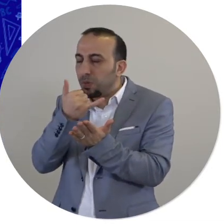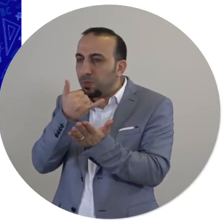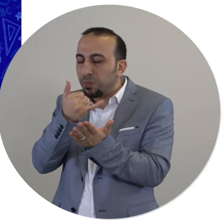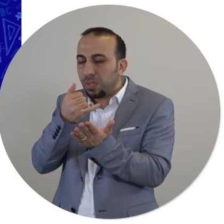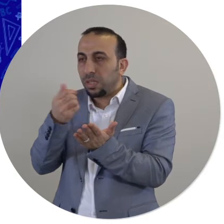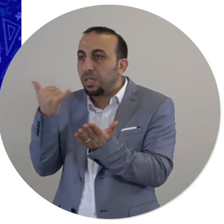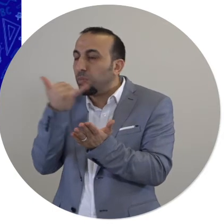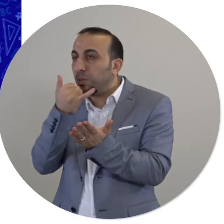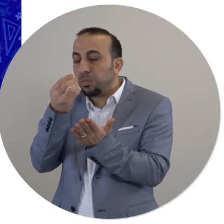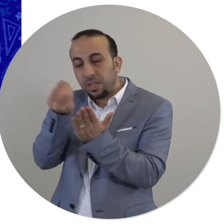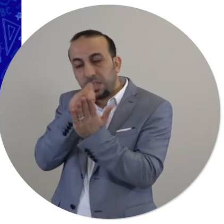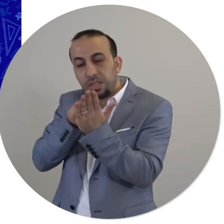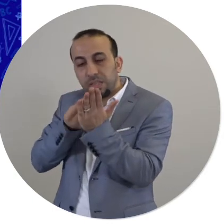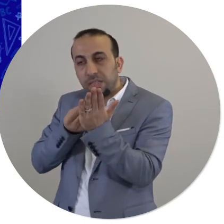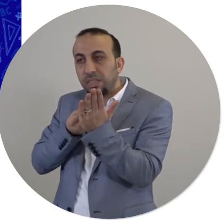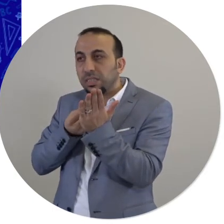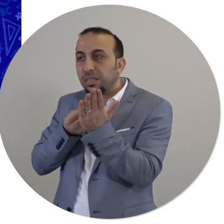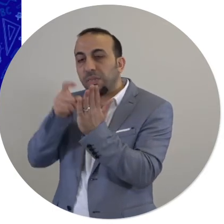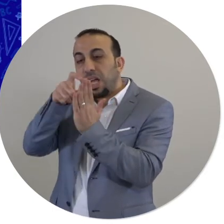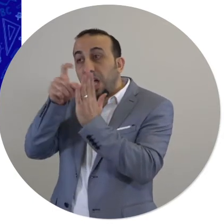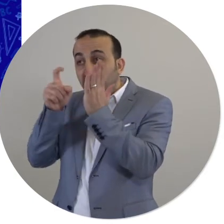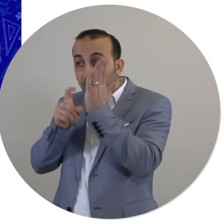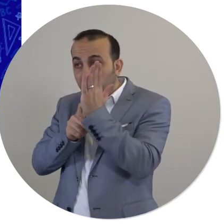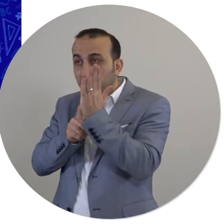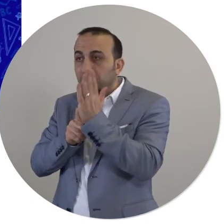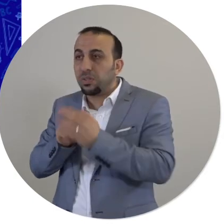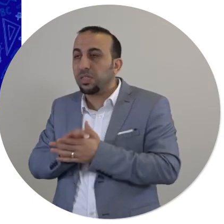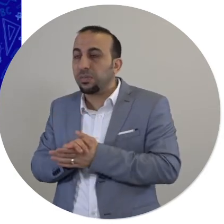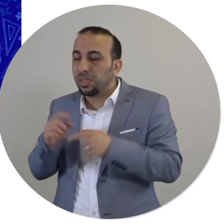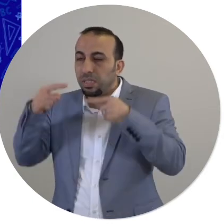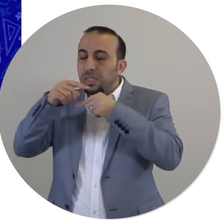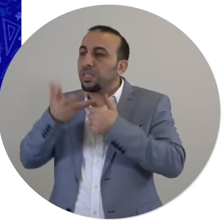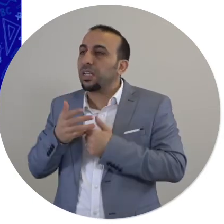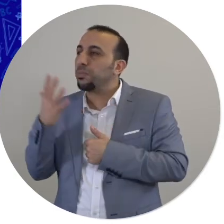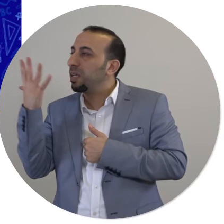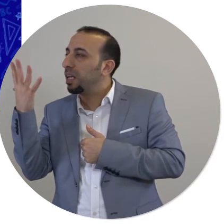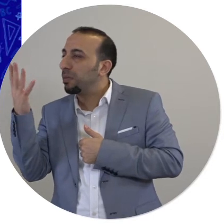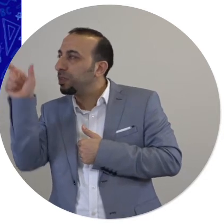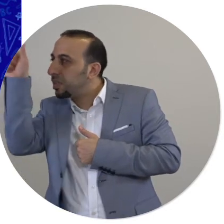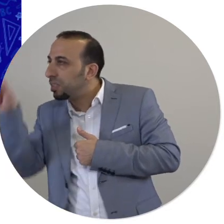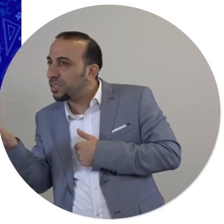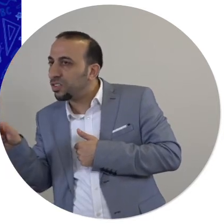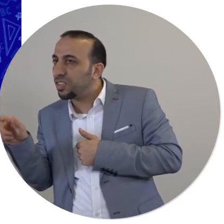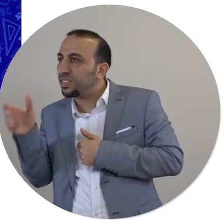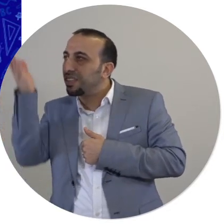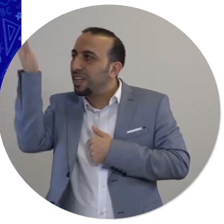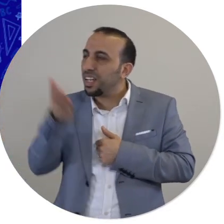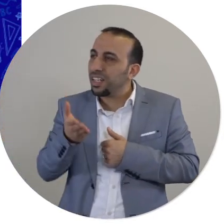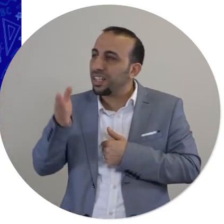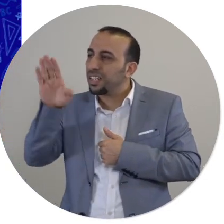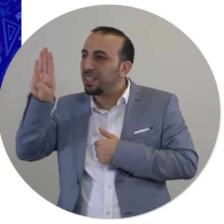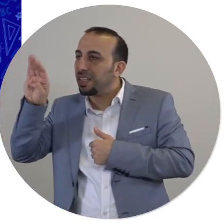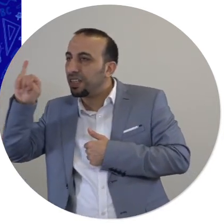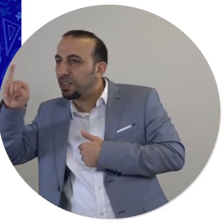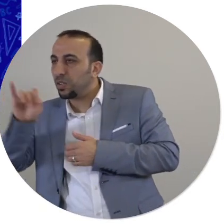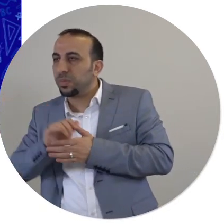عزيزي الطالب في نهاية المسألة، وهي نسمة لكل كيلومتر مربع. المطلوب أيضا حساب الكثافة